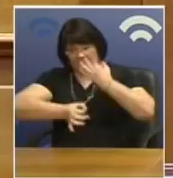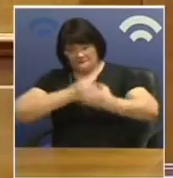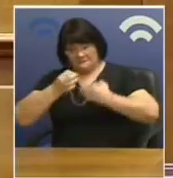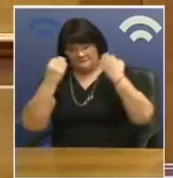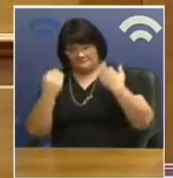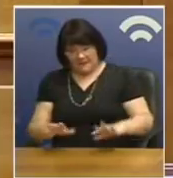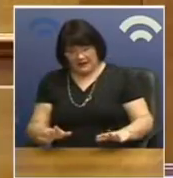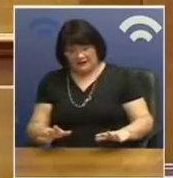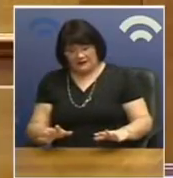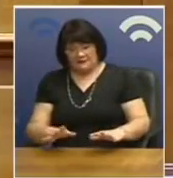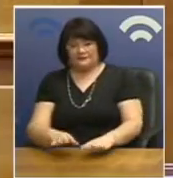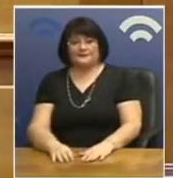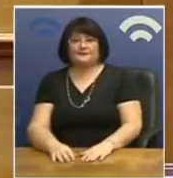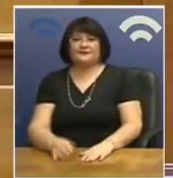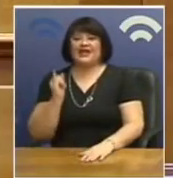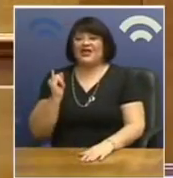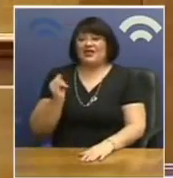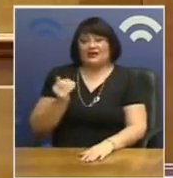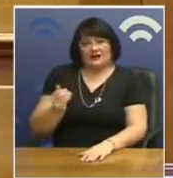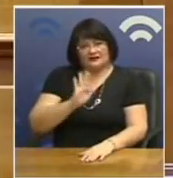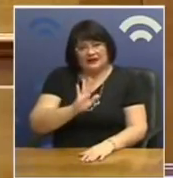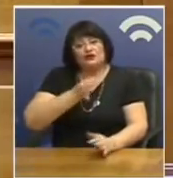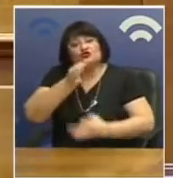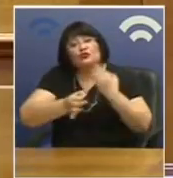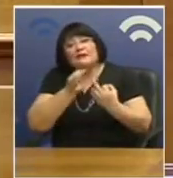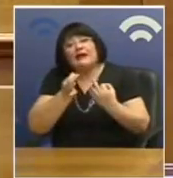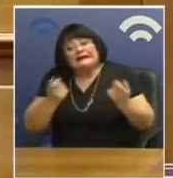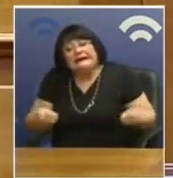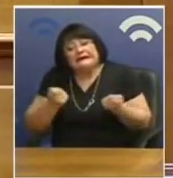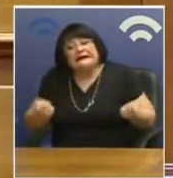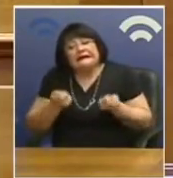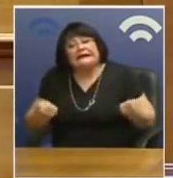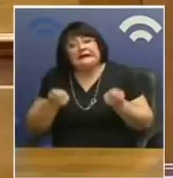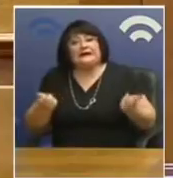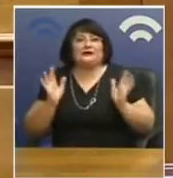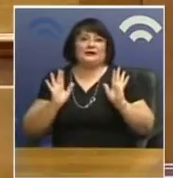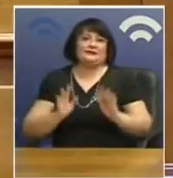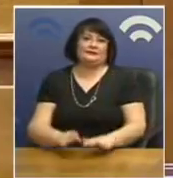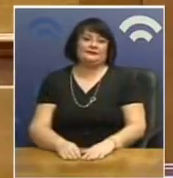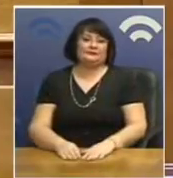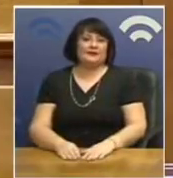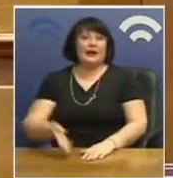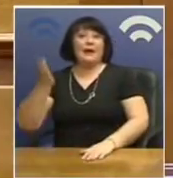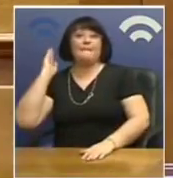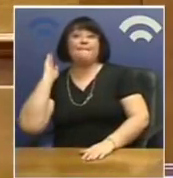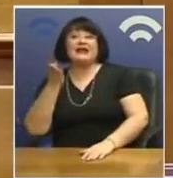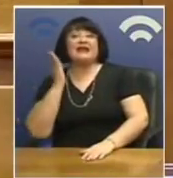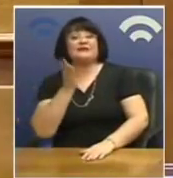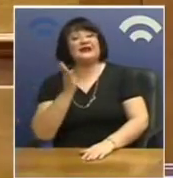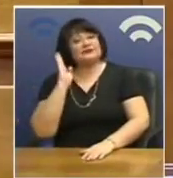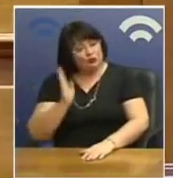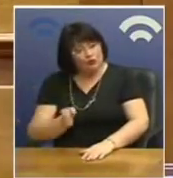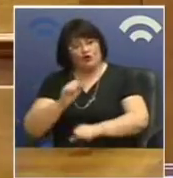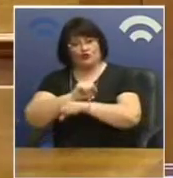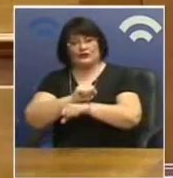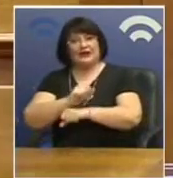δεν θα καθυστερήσω στη δευτερομιλία, το τι ακριβώς κάναμε. Ότι φέραμε ειλικρινείς ποινές, δηλαδή ποινές που εκτείονται, και έξυπνες ποινές,